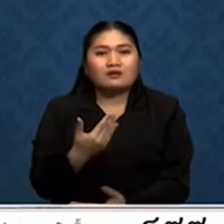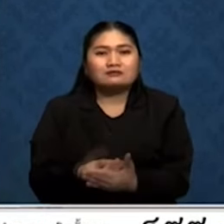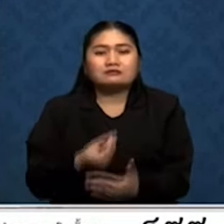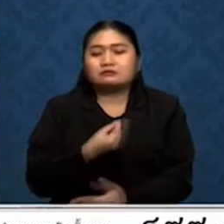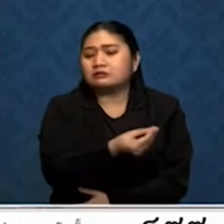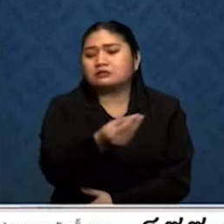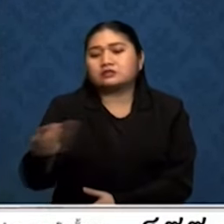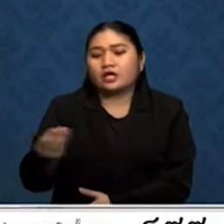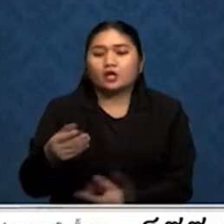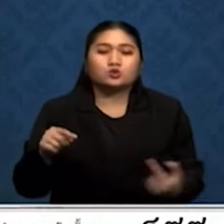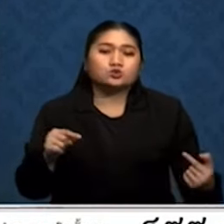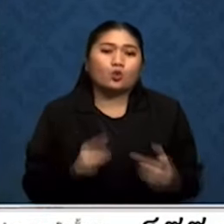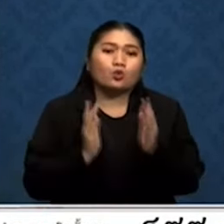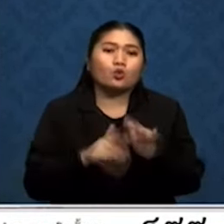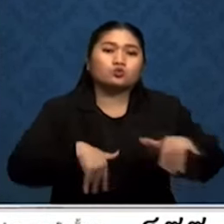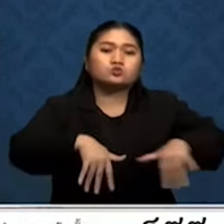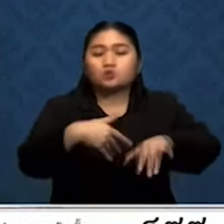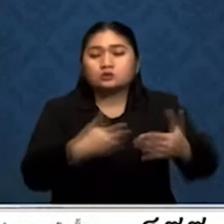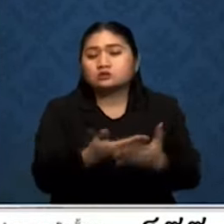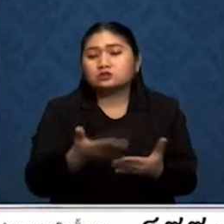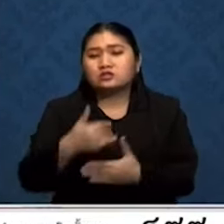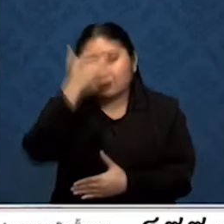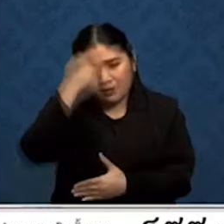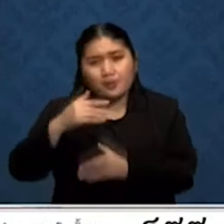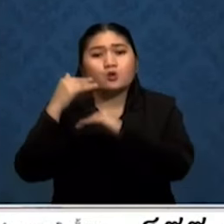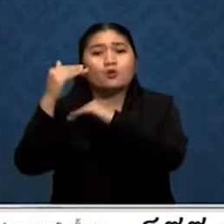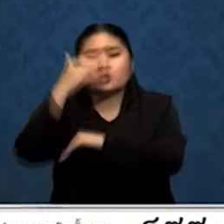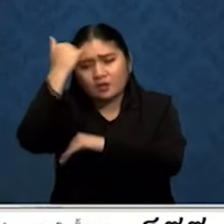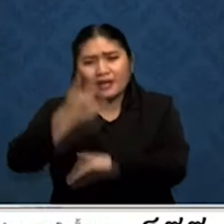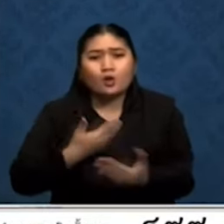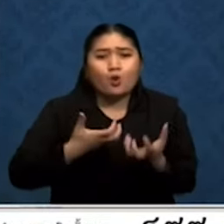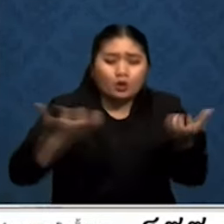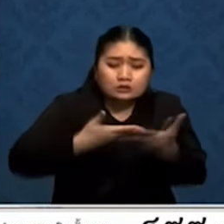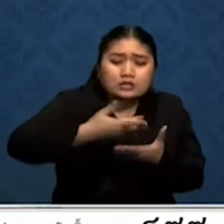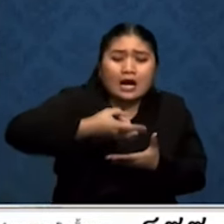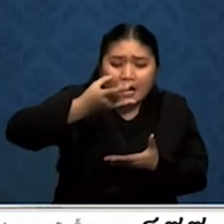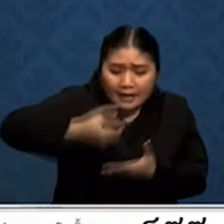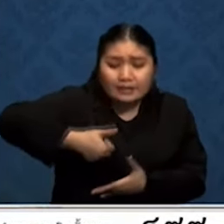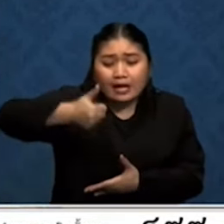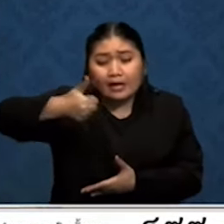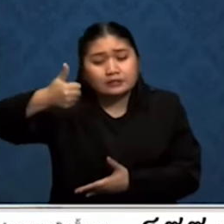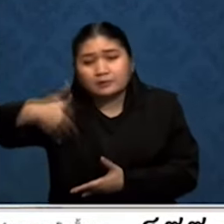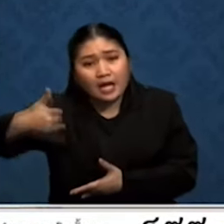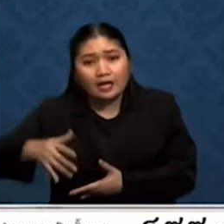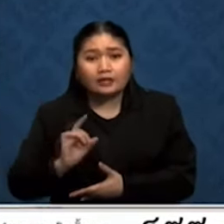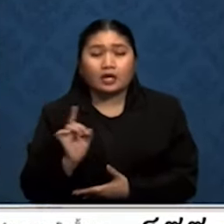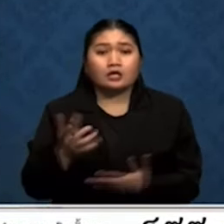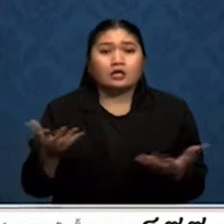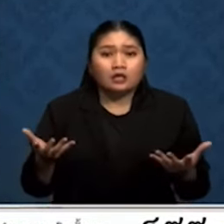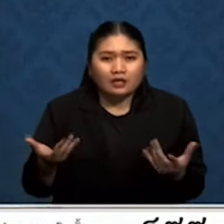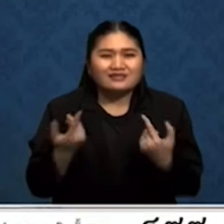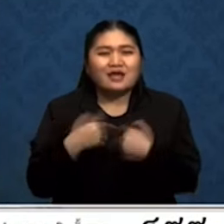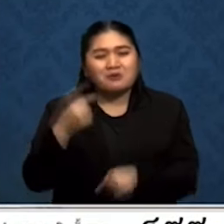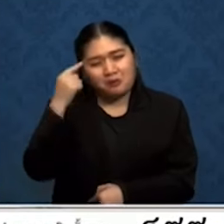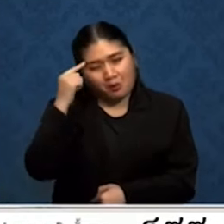กให้ไปบริโภคไมงั้จะไปกำหนดสินค้าทำไมครัอะซืออะไรได้มั่ง และนี่มไม่ใช่บริโภค มนเรีกวอะไรครับแต่หวง